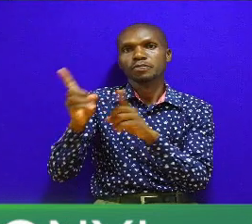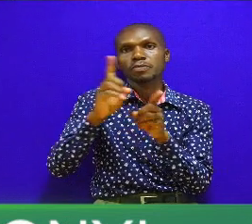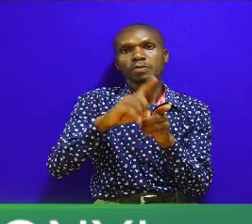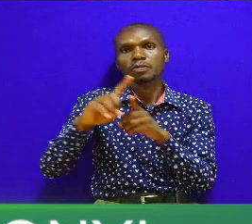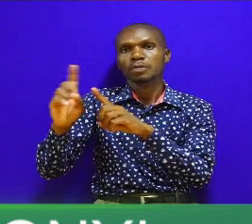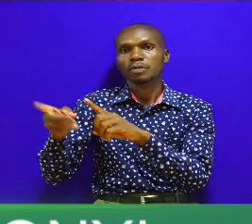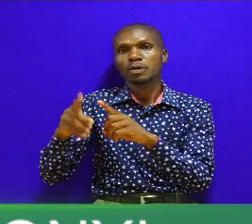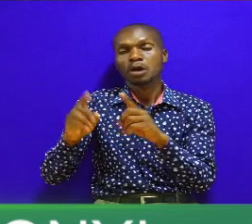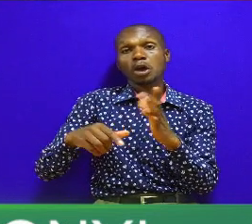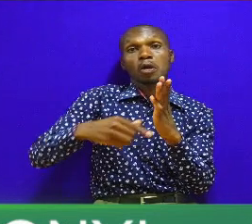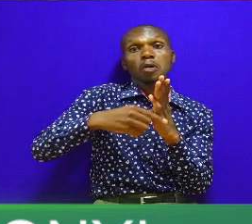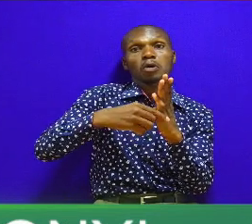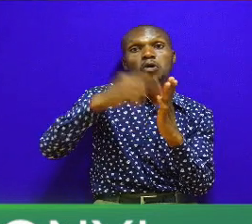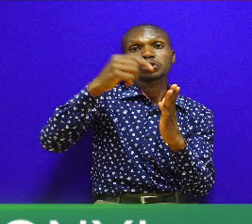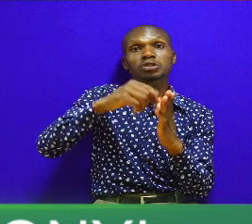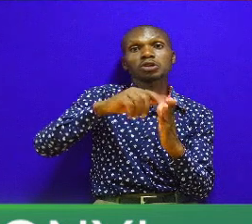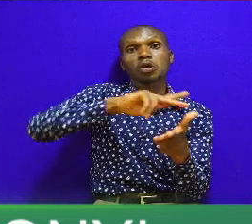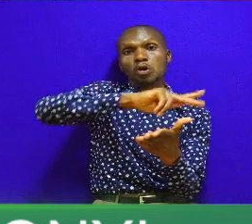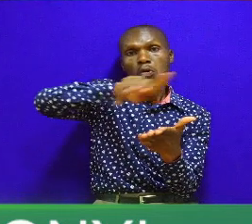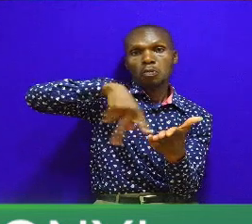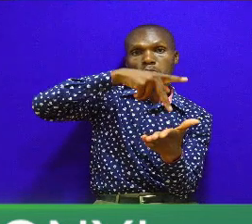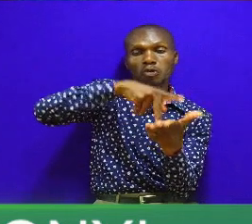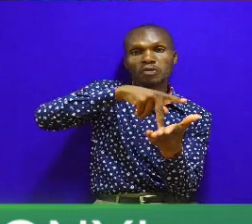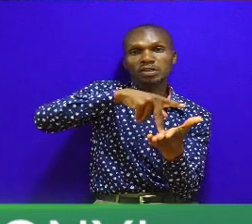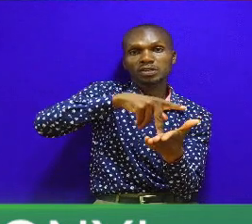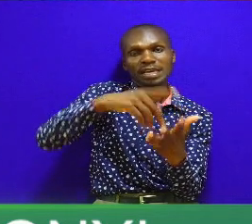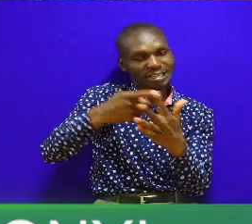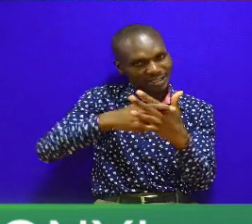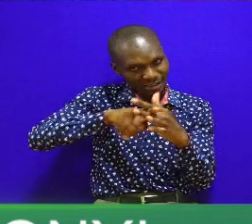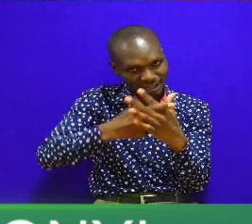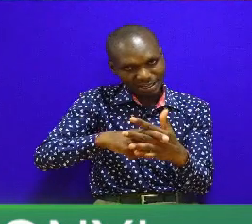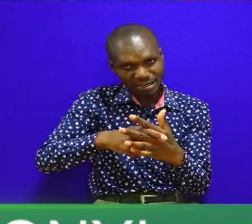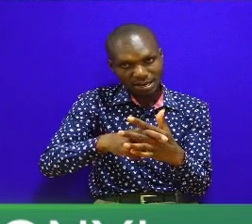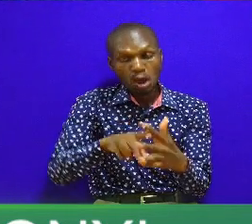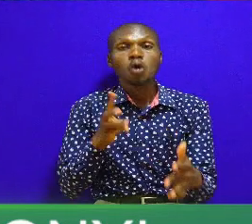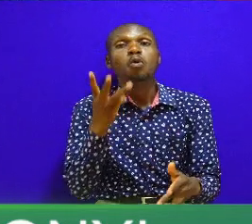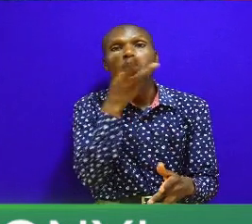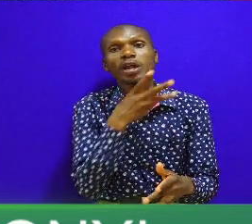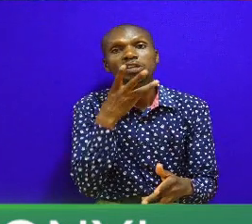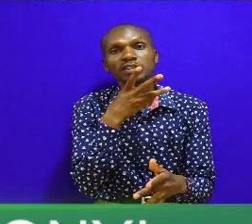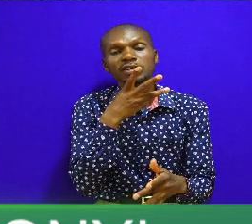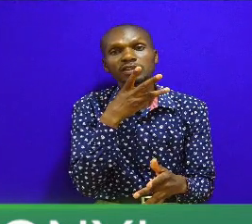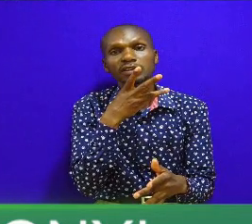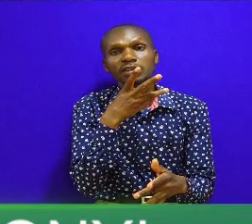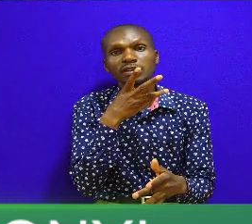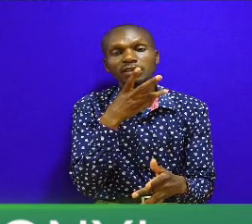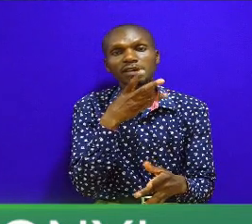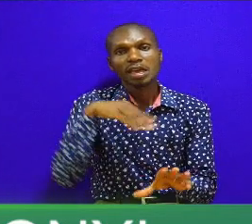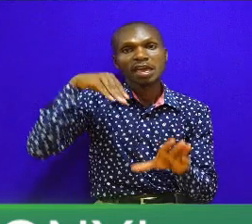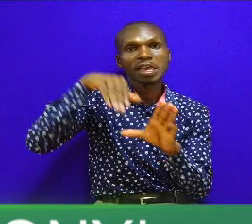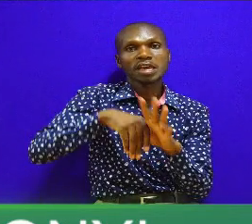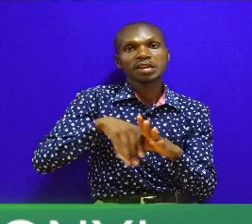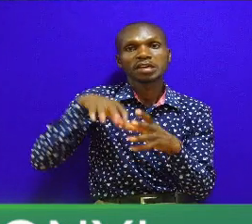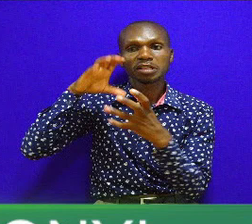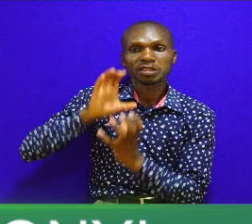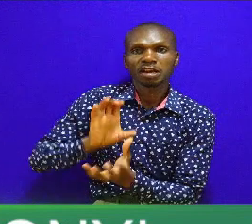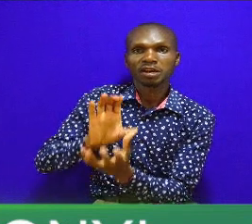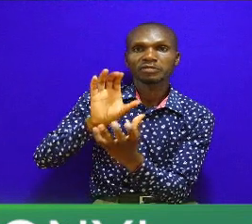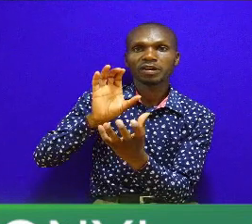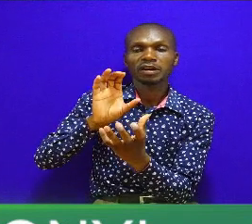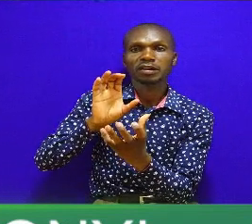wa Pwani. Tulianza siku ya Jumatano kule Tana River.